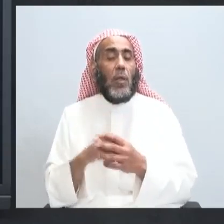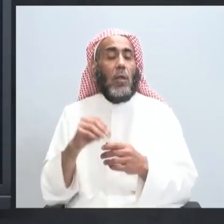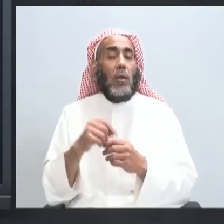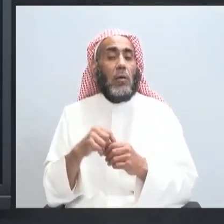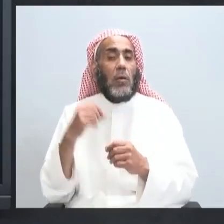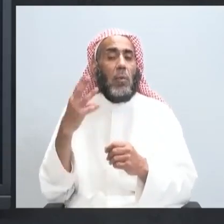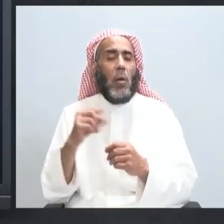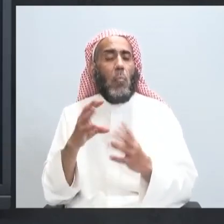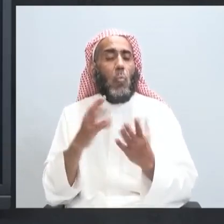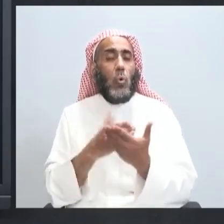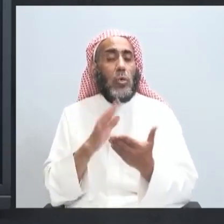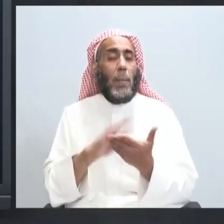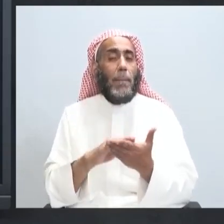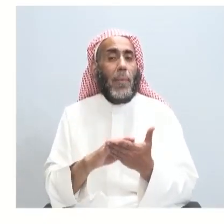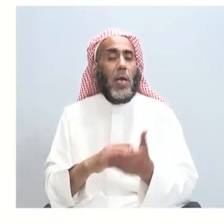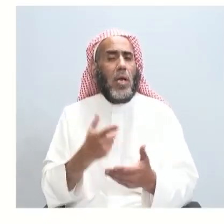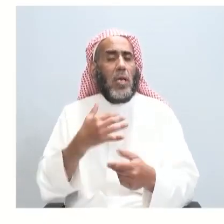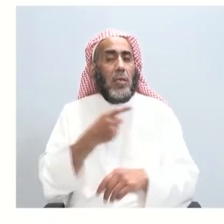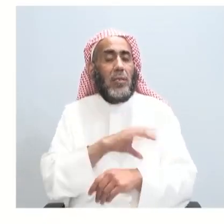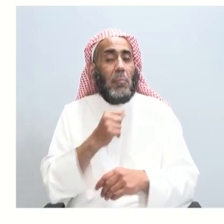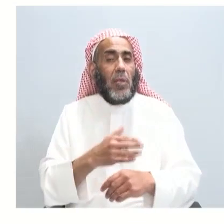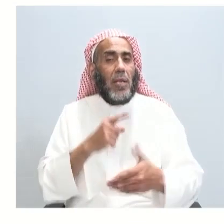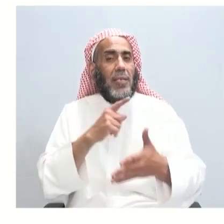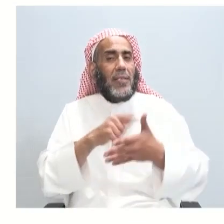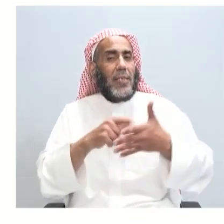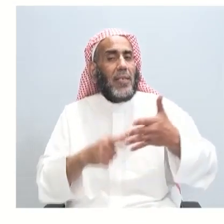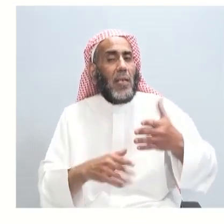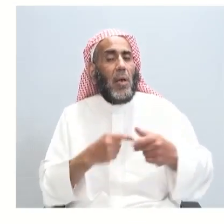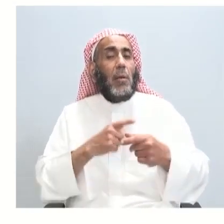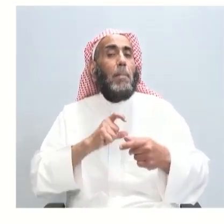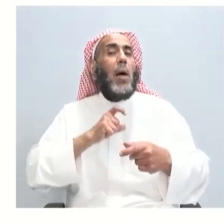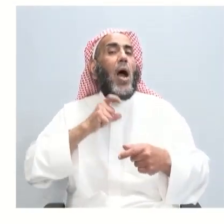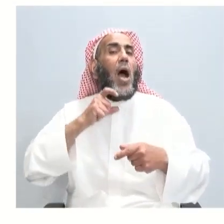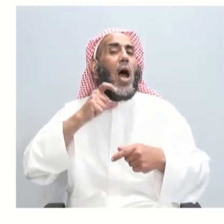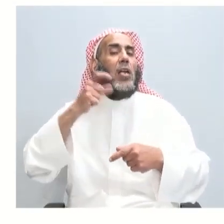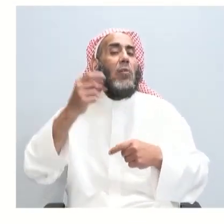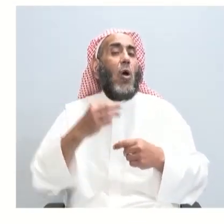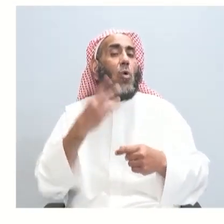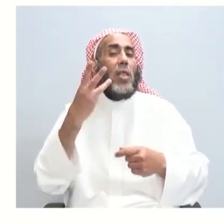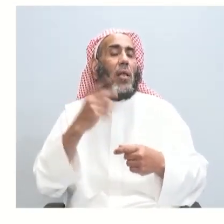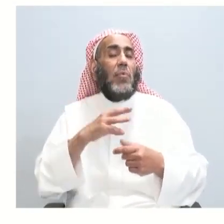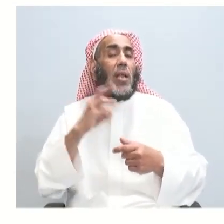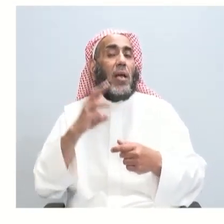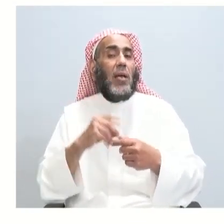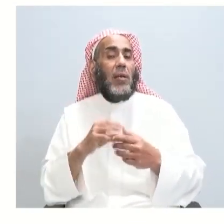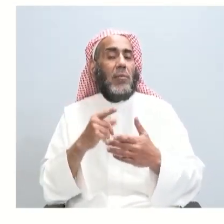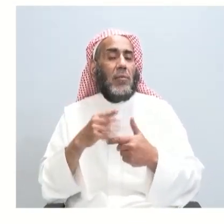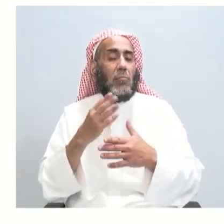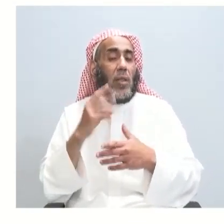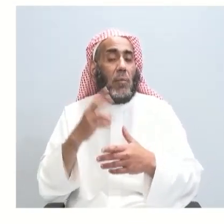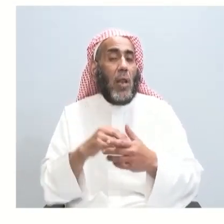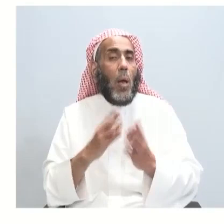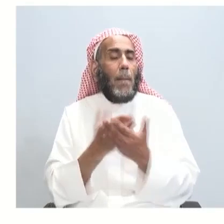رابعا معجم اعتمد الترتيب حسب مخارج الحروف او ثلاثه امثله يريد ثلاثه امثله طبعا